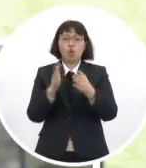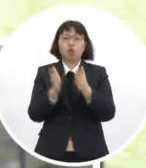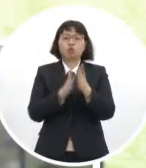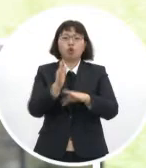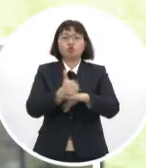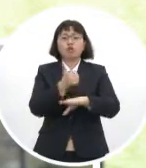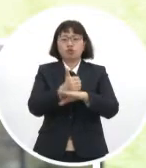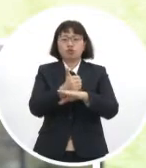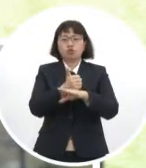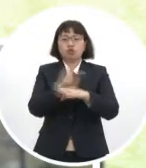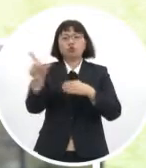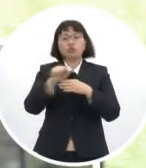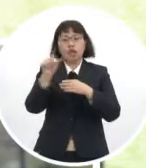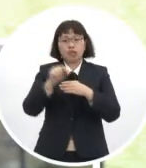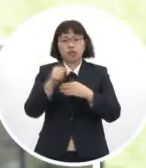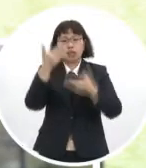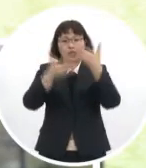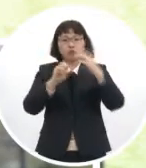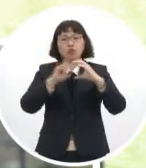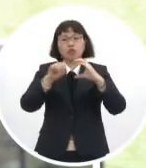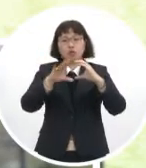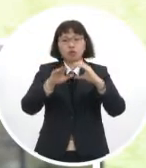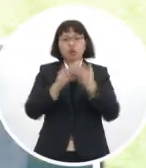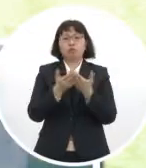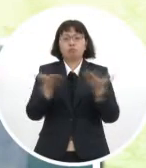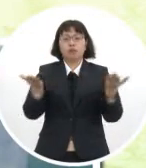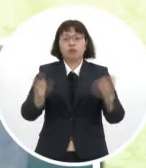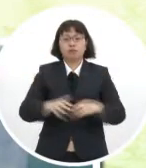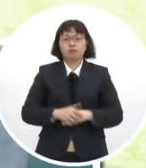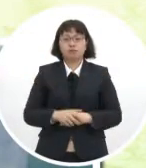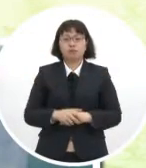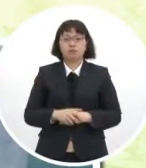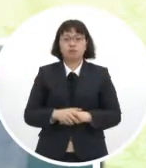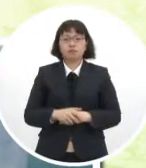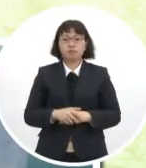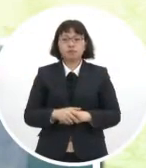したテレビ CM を放映しました。